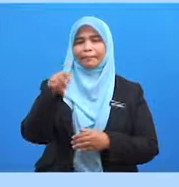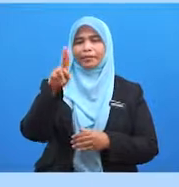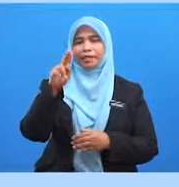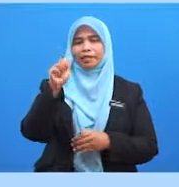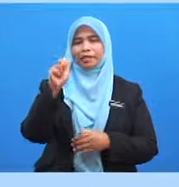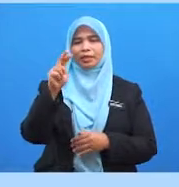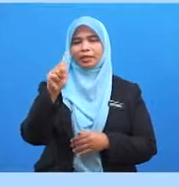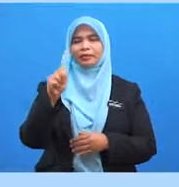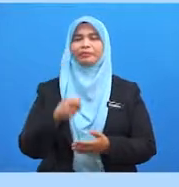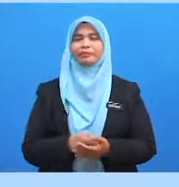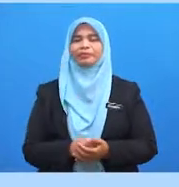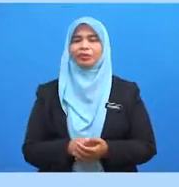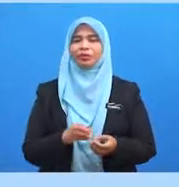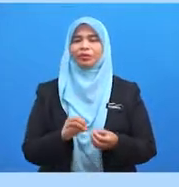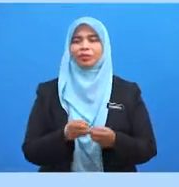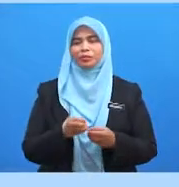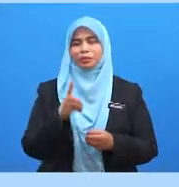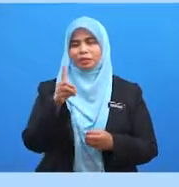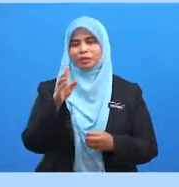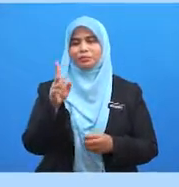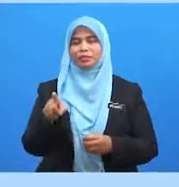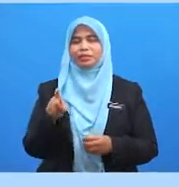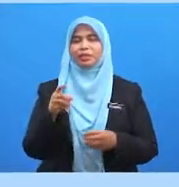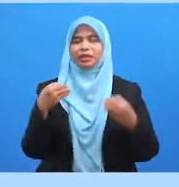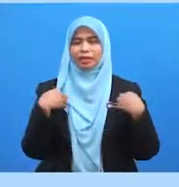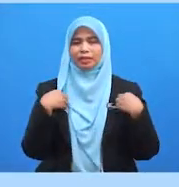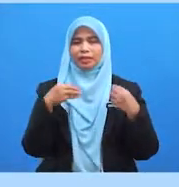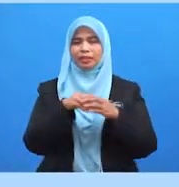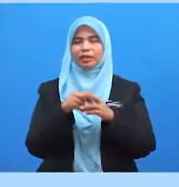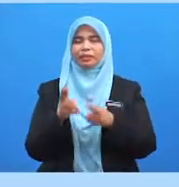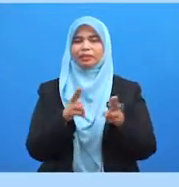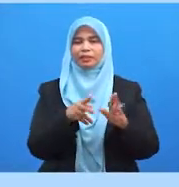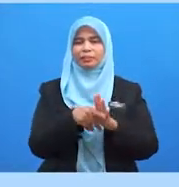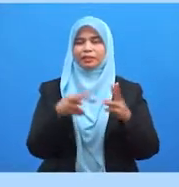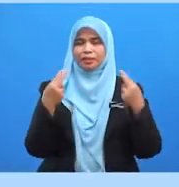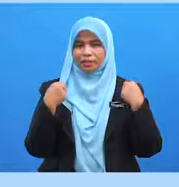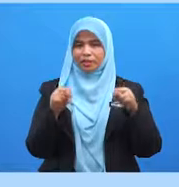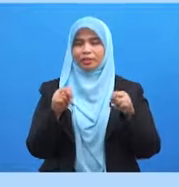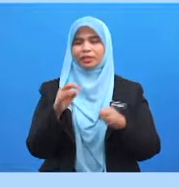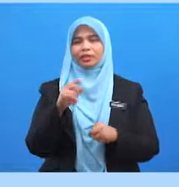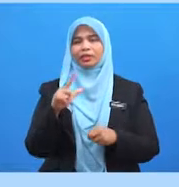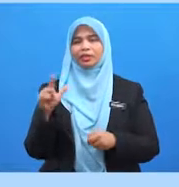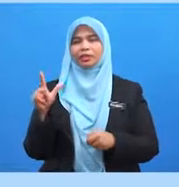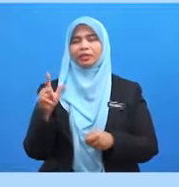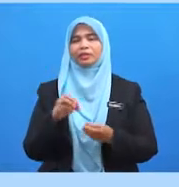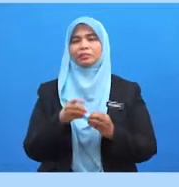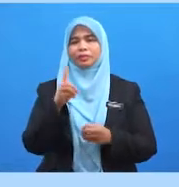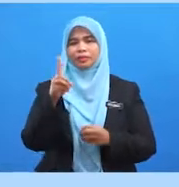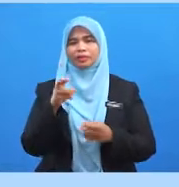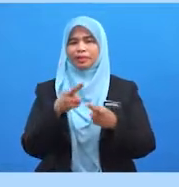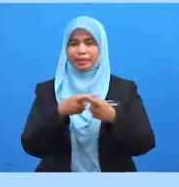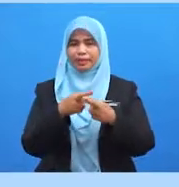Perkara pertama yang perlu ada dalam rancangan perniagaan ialah ringkasan eksekutif.